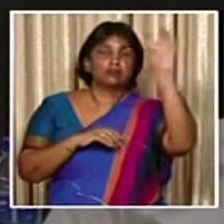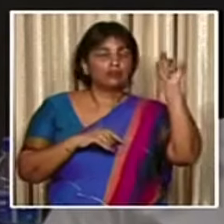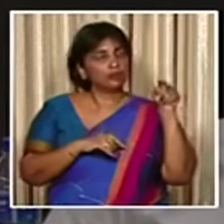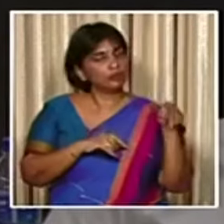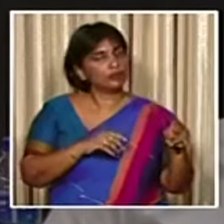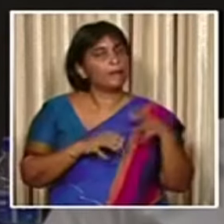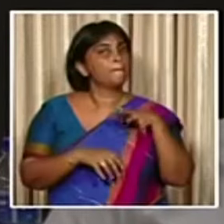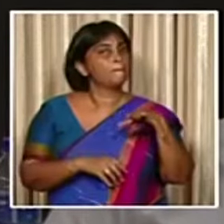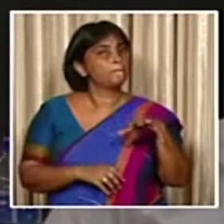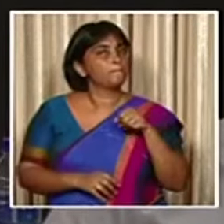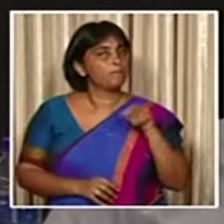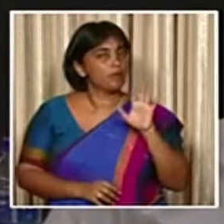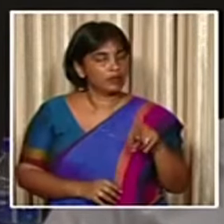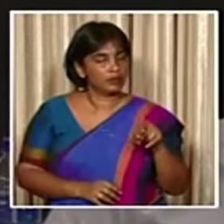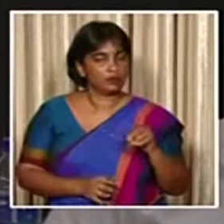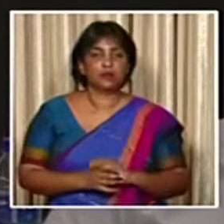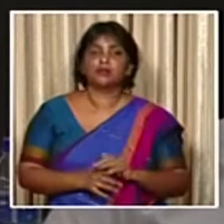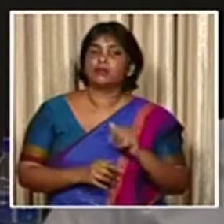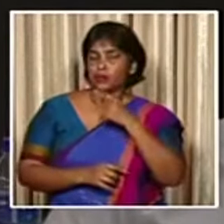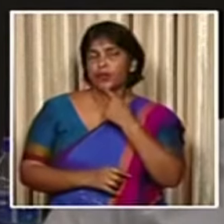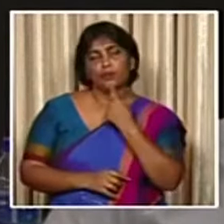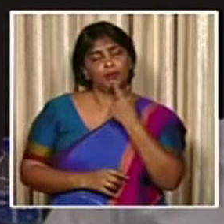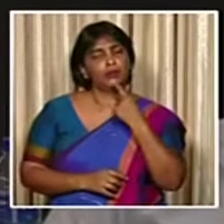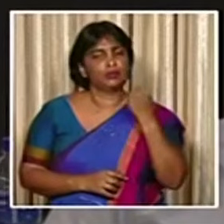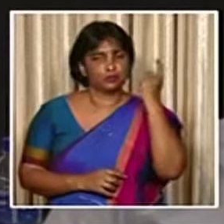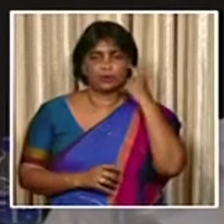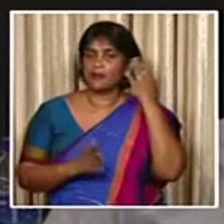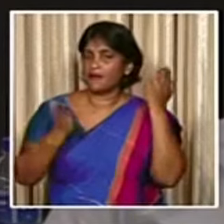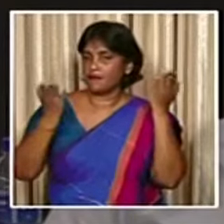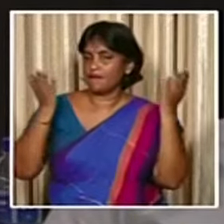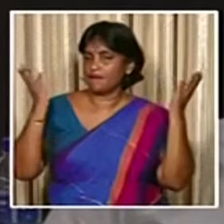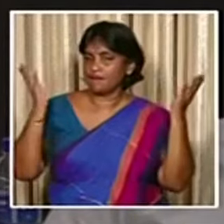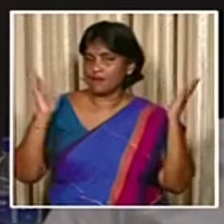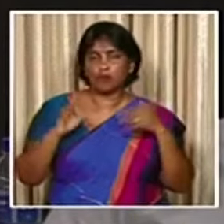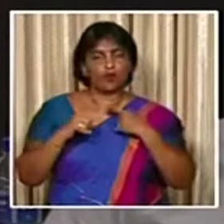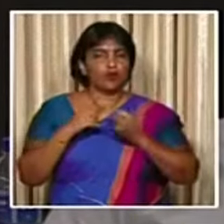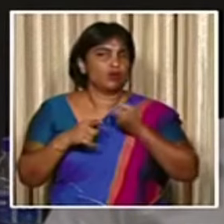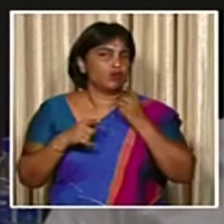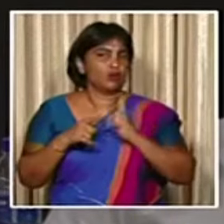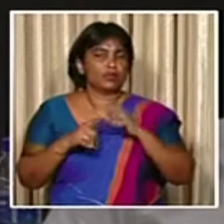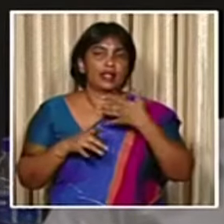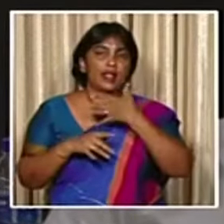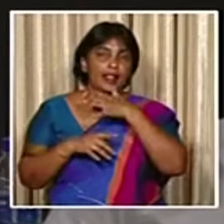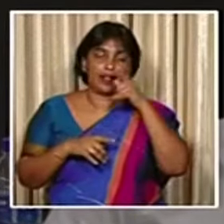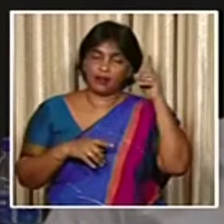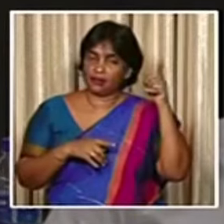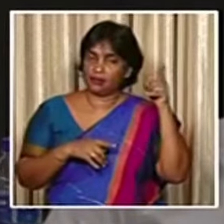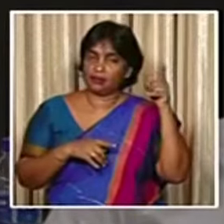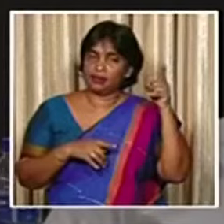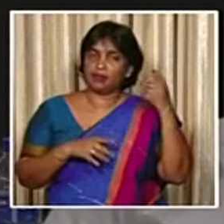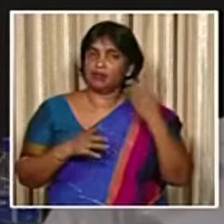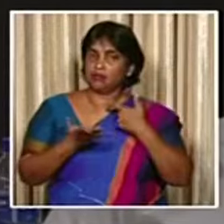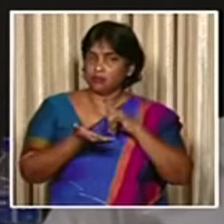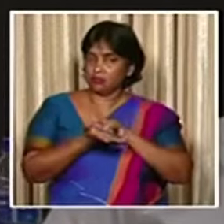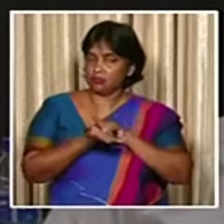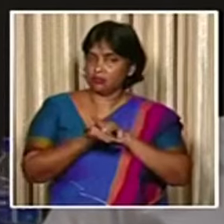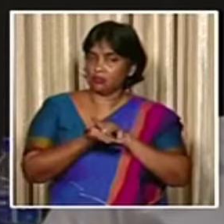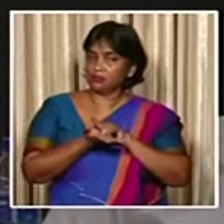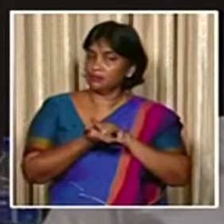වලටත් භාවිතා කරනවා කියලා. ඔව් අපි දන්නවා එහෙම අවස්ථාවන් තියෙනවා. දැන් උදාහරණයකට ගත්තොත් එංගලන්තෙට අපි කවුරු